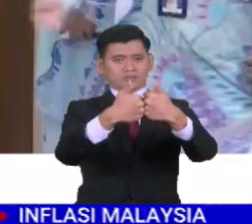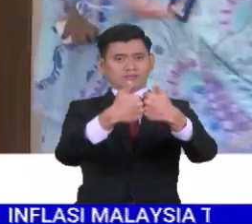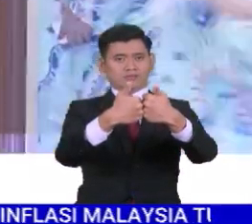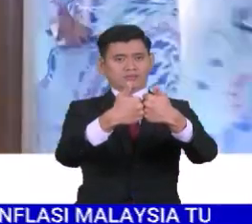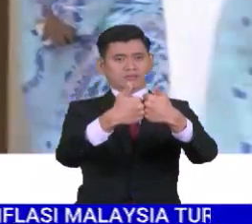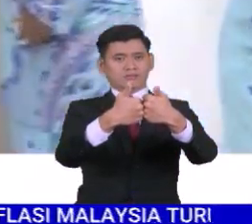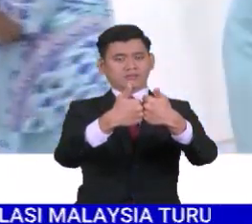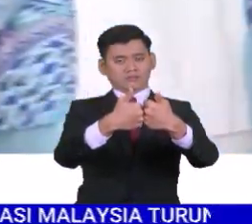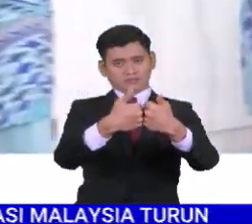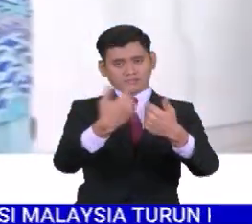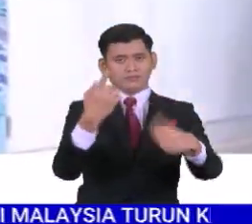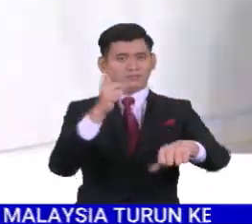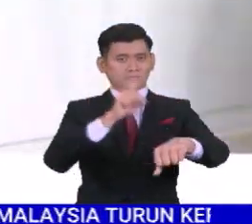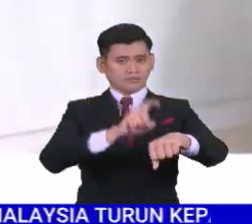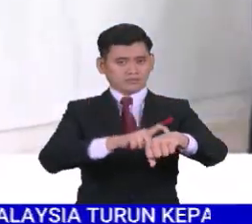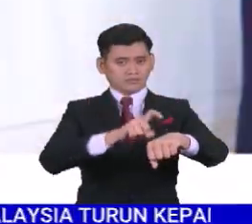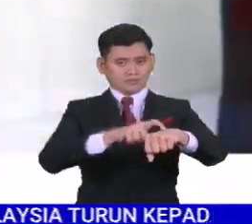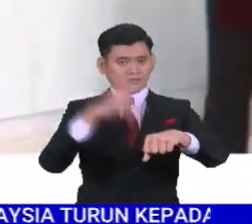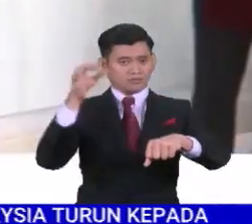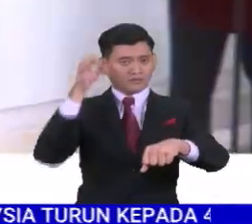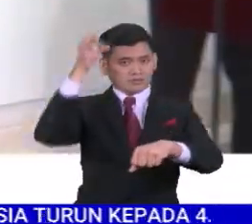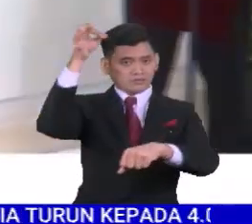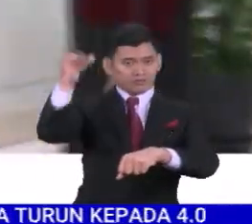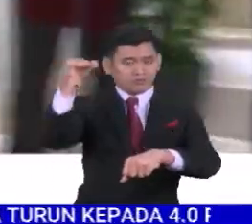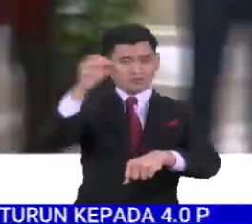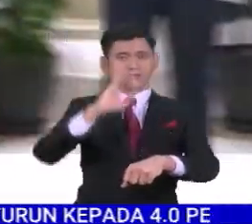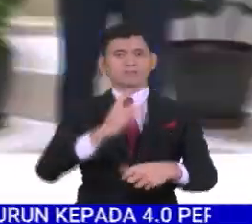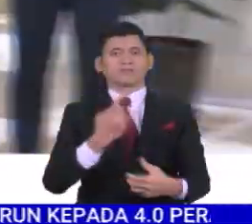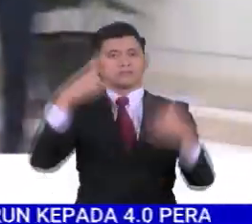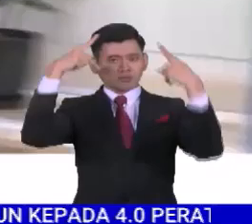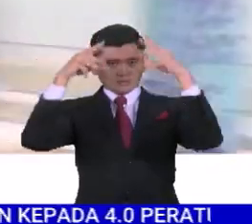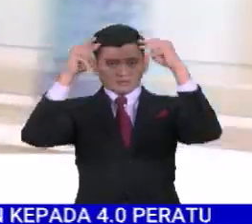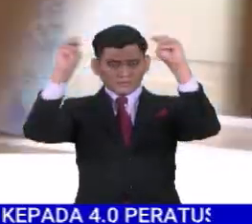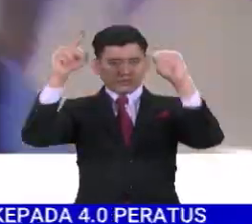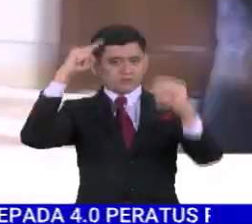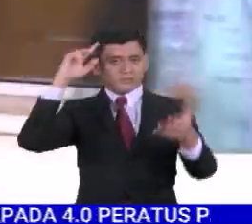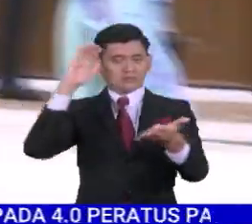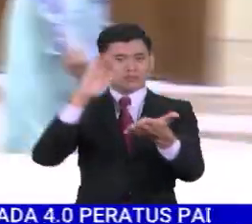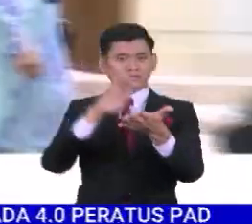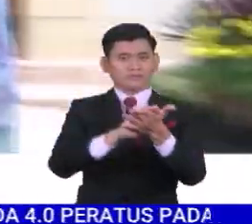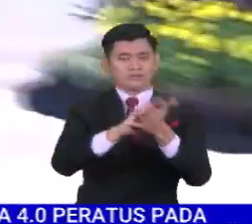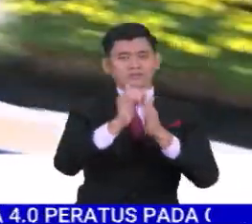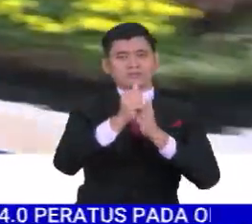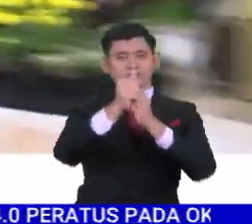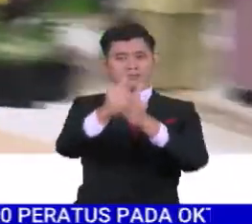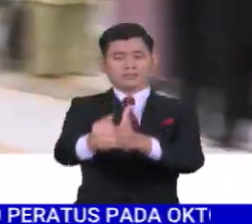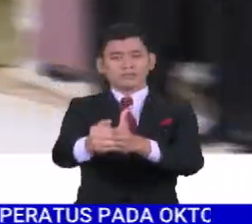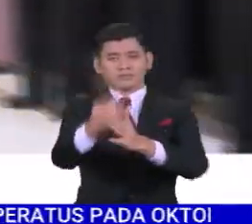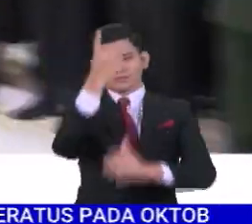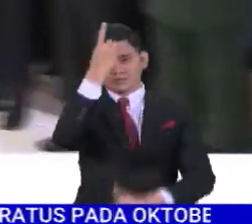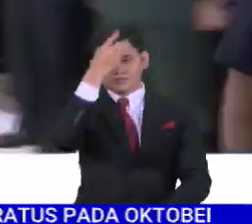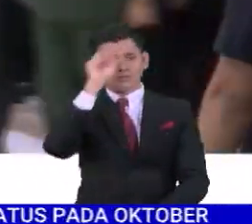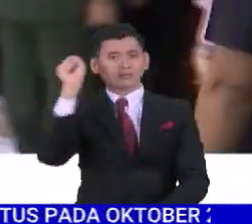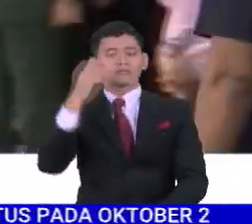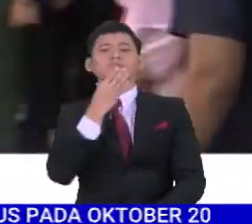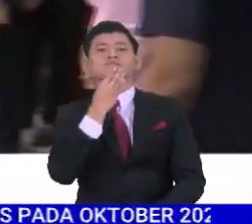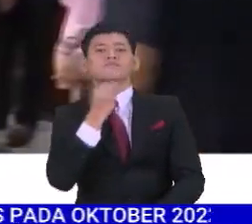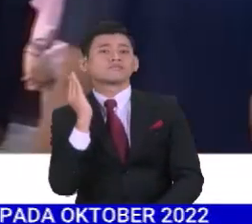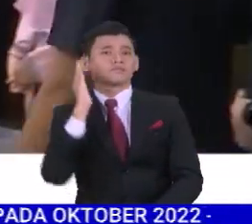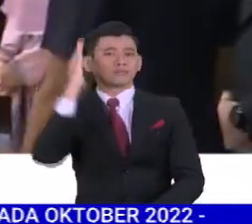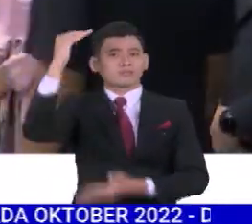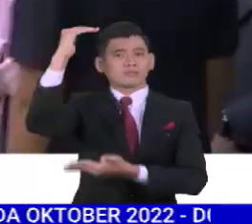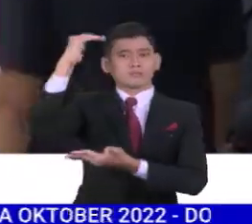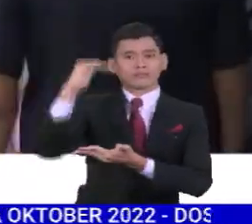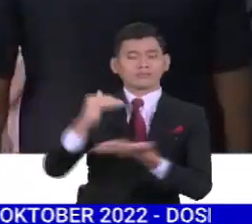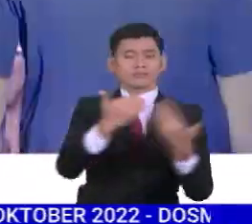terdekat Perdana Menteri yakin kerajaan di bawah kepimpinan beliau akan dapat mengurangkan beban yang dialami